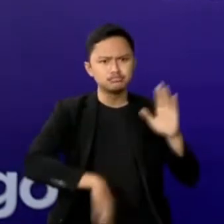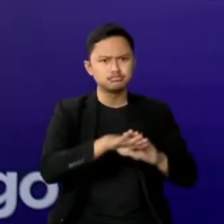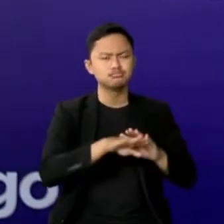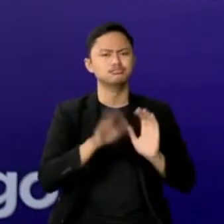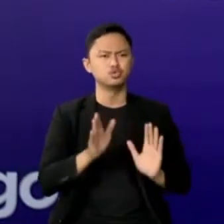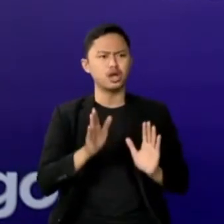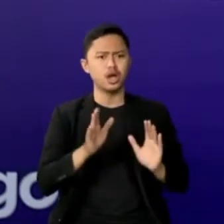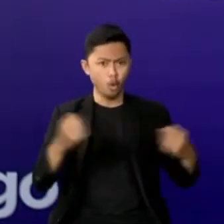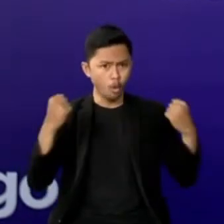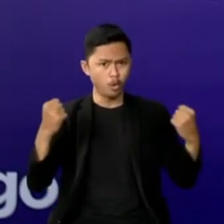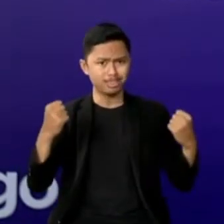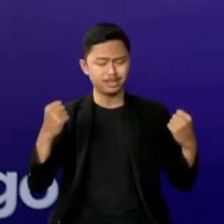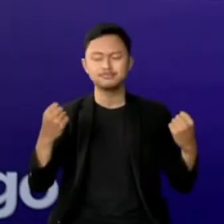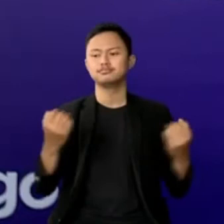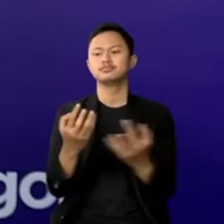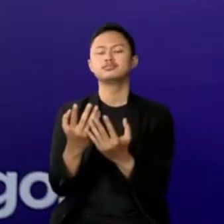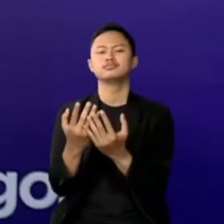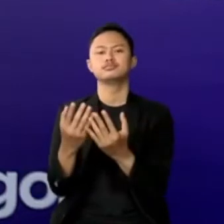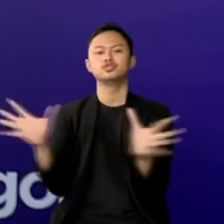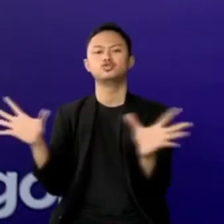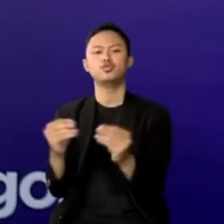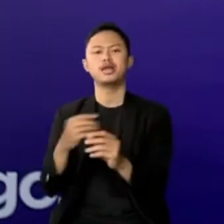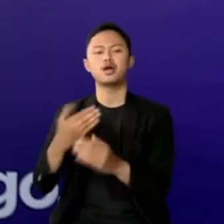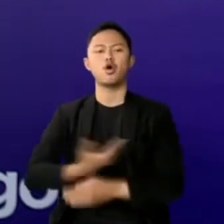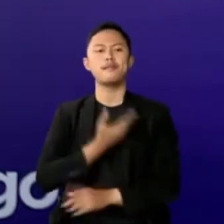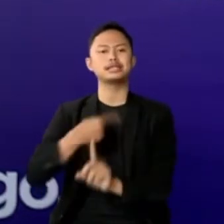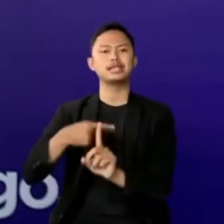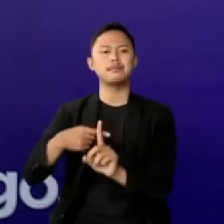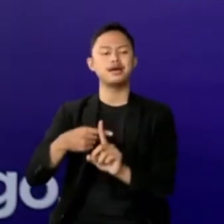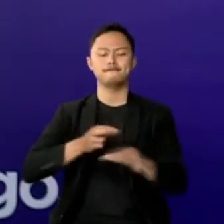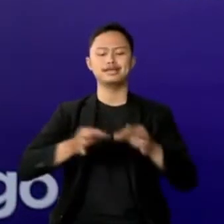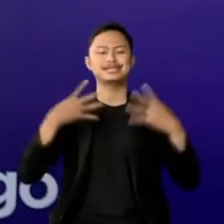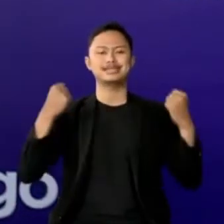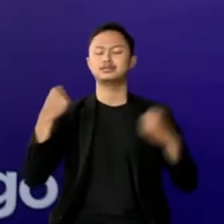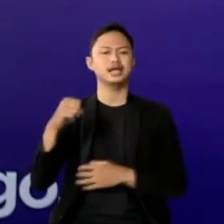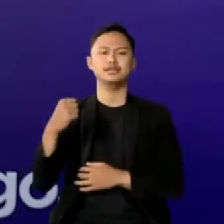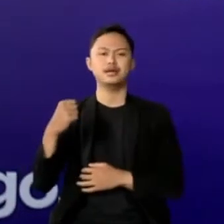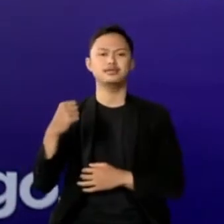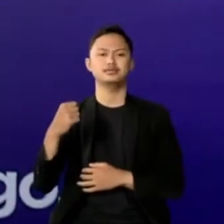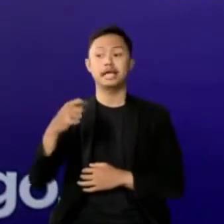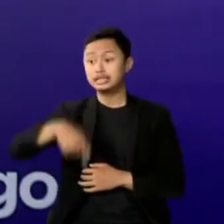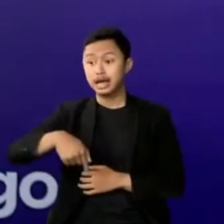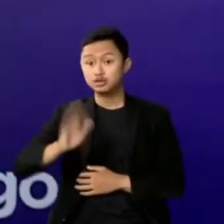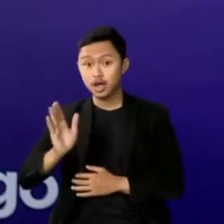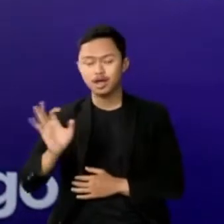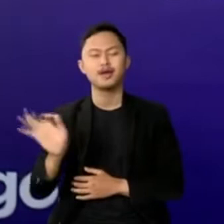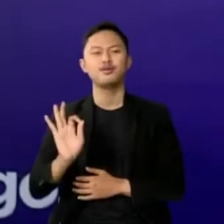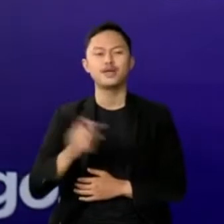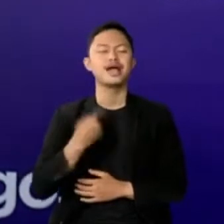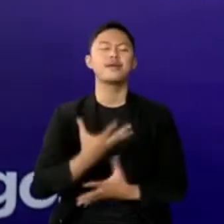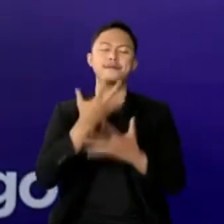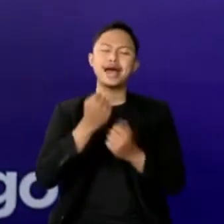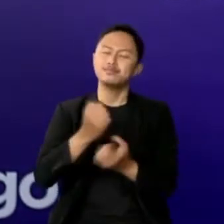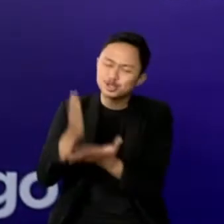untuk menangani jumlah Hai banyak maka dari itu belum terjadi dan Sekarang mari kita